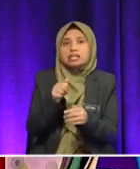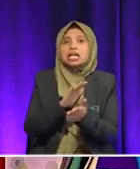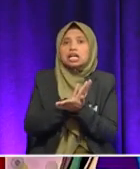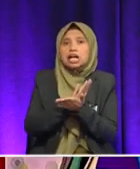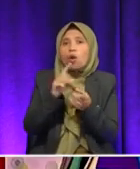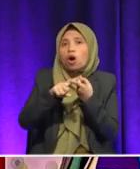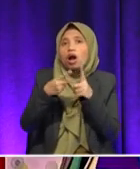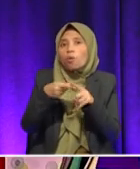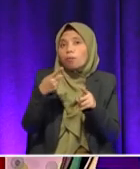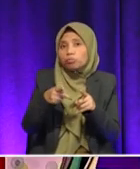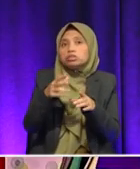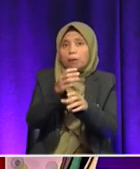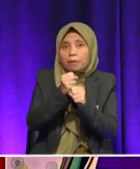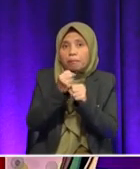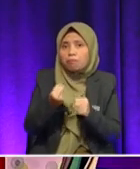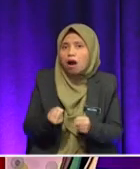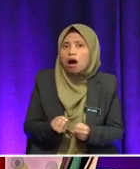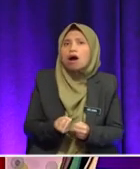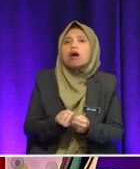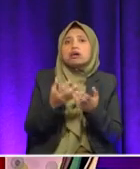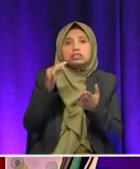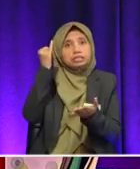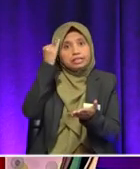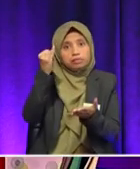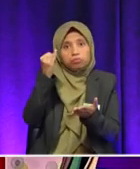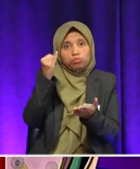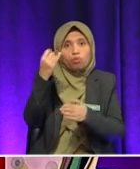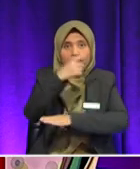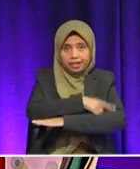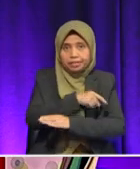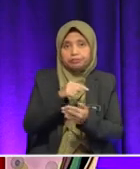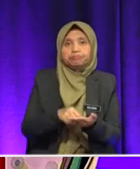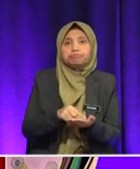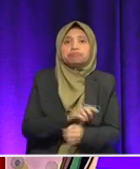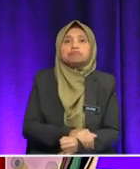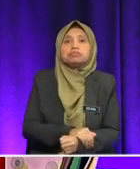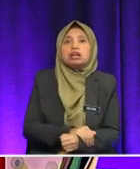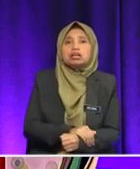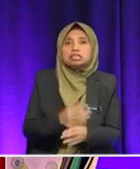rekan-rekan di rumah dapat sedikit sebanyak ilmu dan pengajaran daripada hari ini Oke